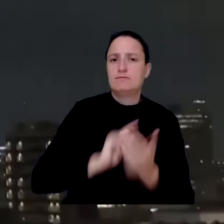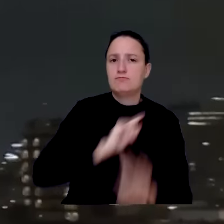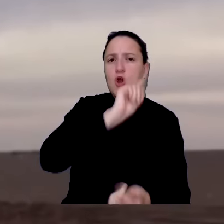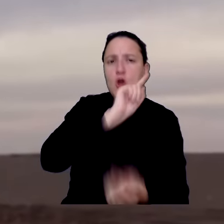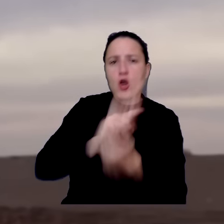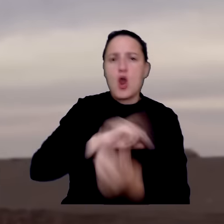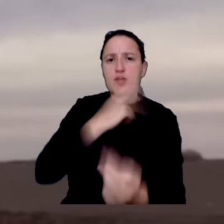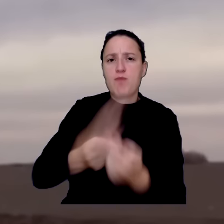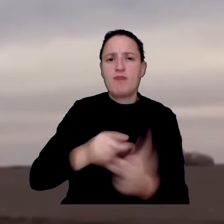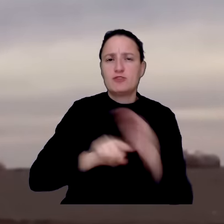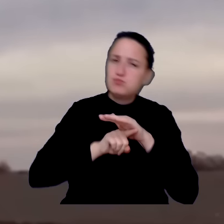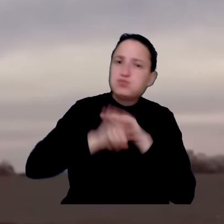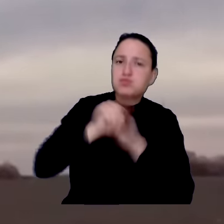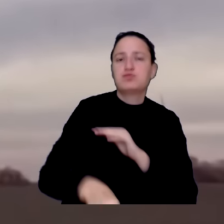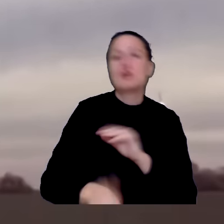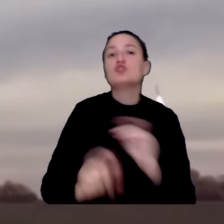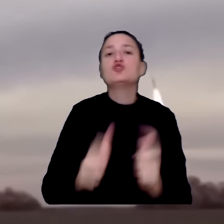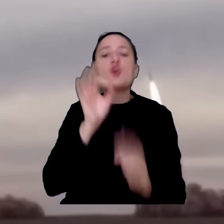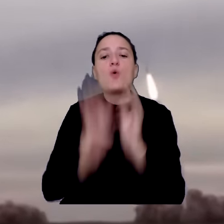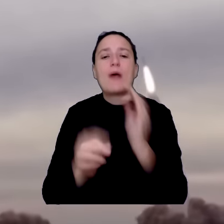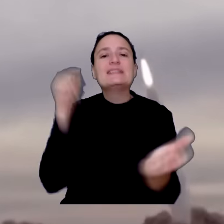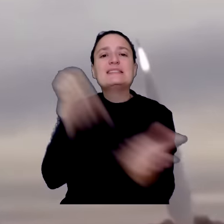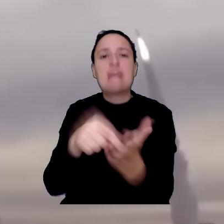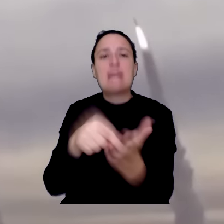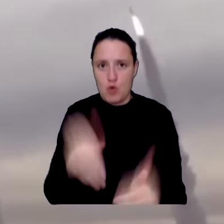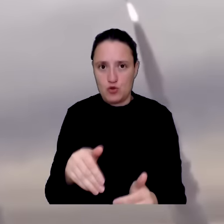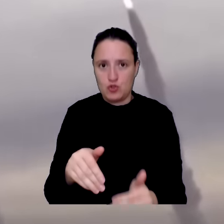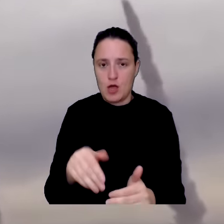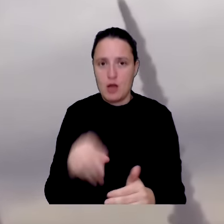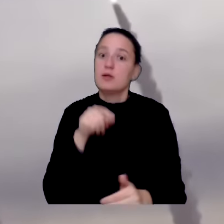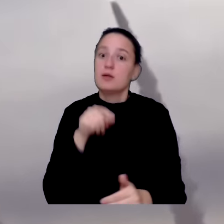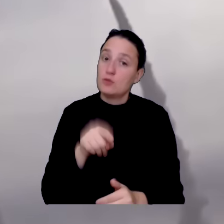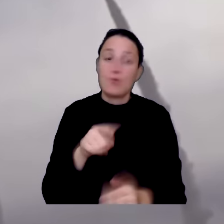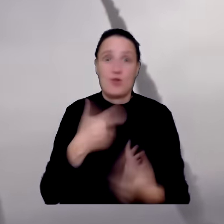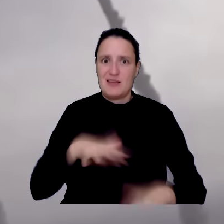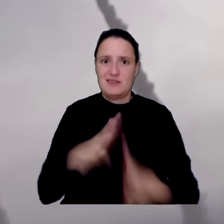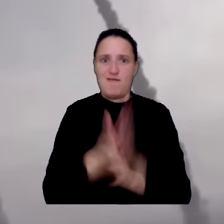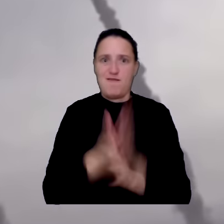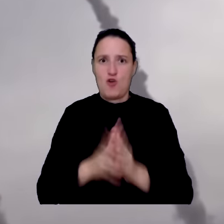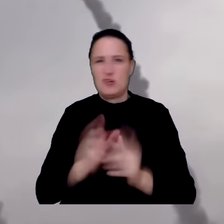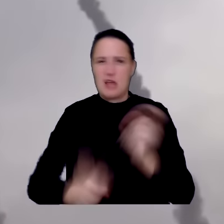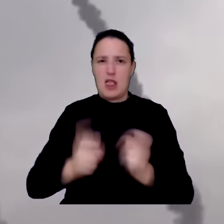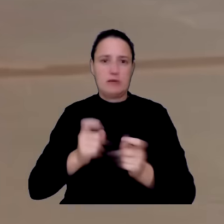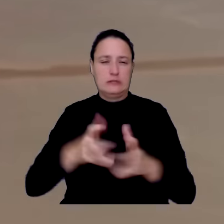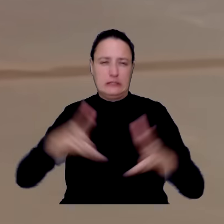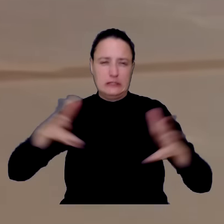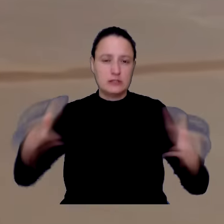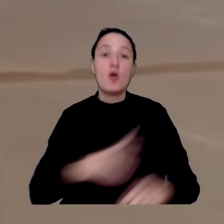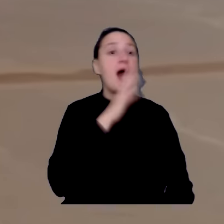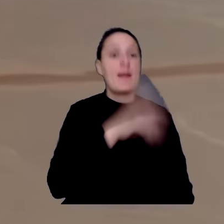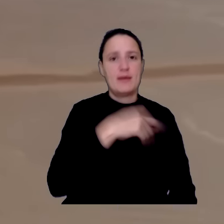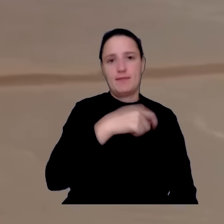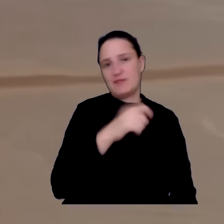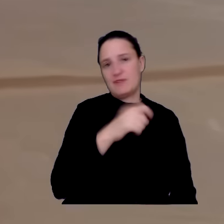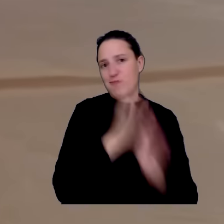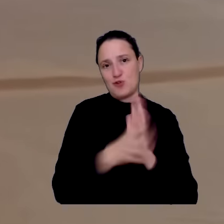wybuchu pełnoskalowej wojny z Iranem. Tej nie chce ani Izrael, ani tym bardziej Stany Zjednoczone, choć amerykański prezydent wprost